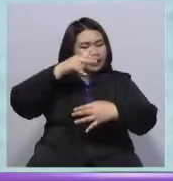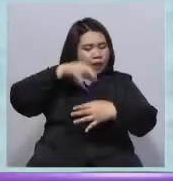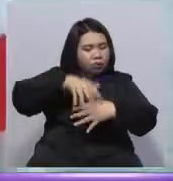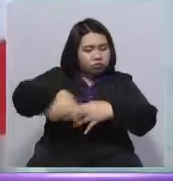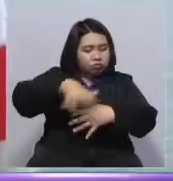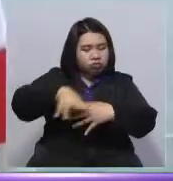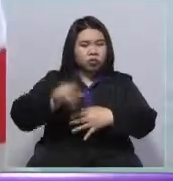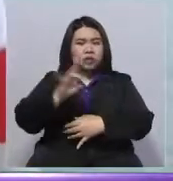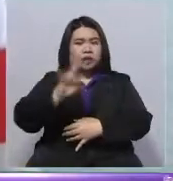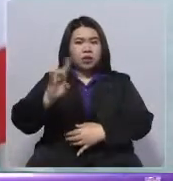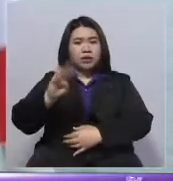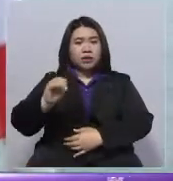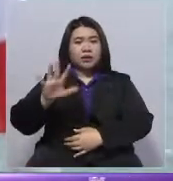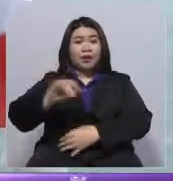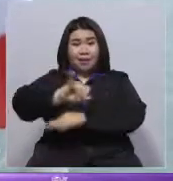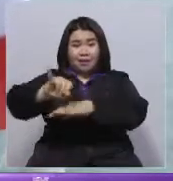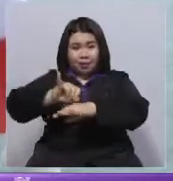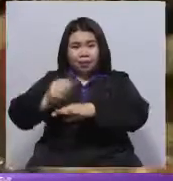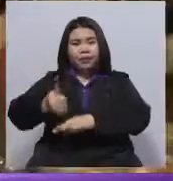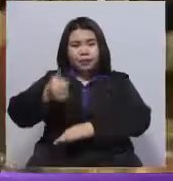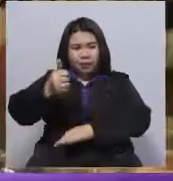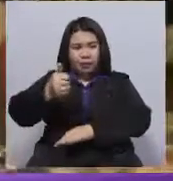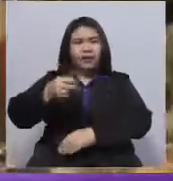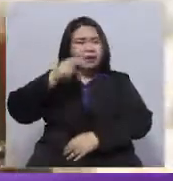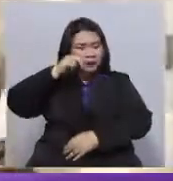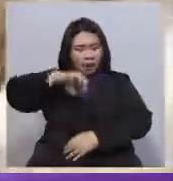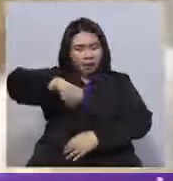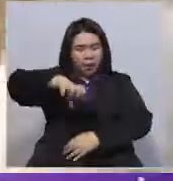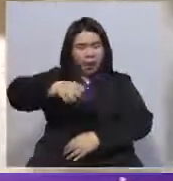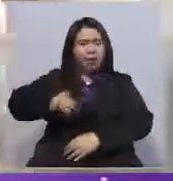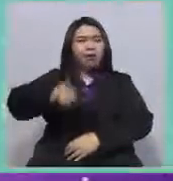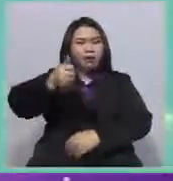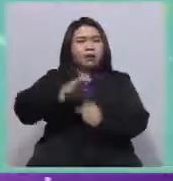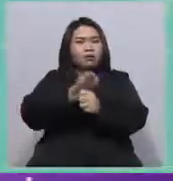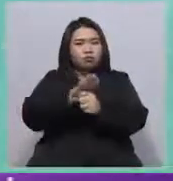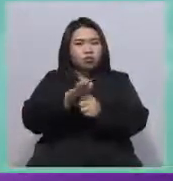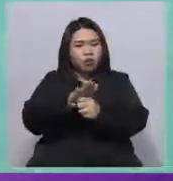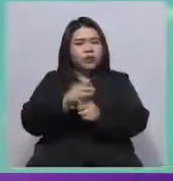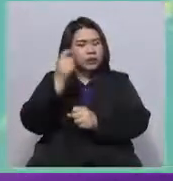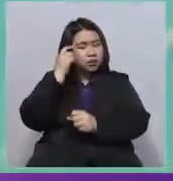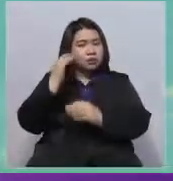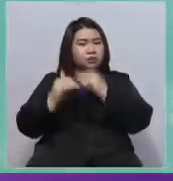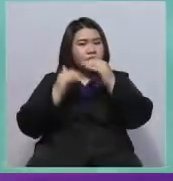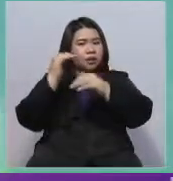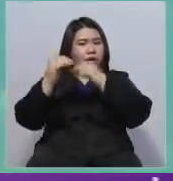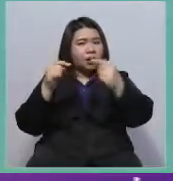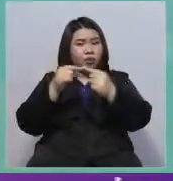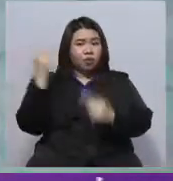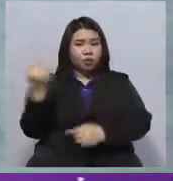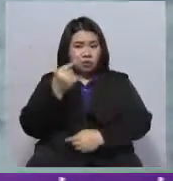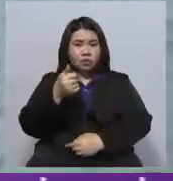ตรประมาณ745ไร่และมีน้ำประปาใช้อย่างพอเพียงและรองรับการเจริญเติบโตด้านการท่องเ